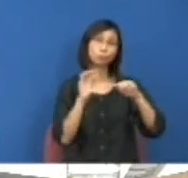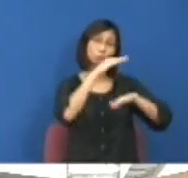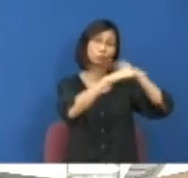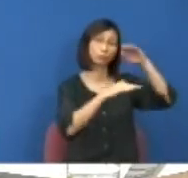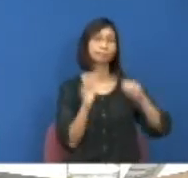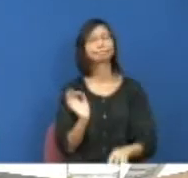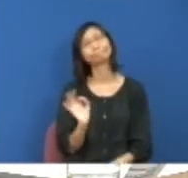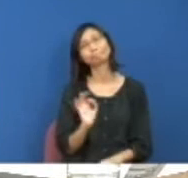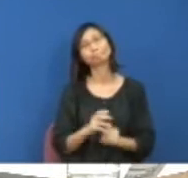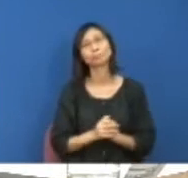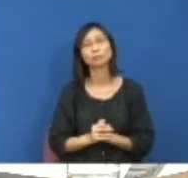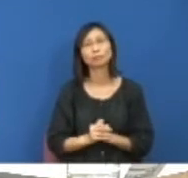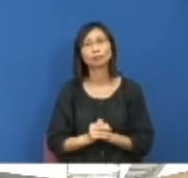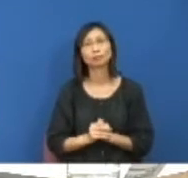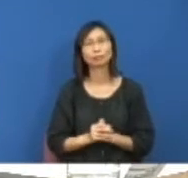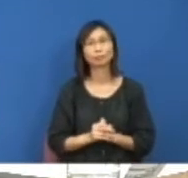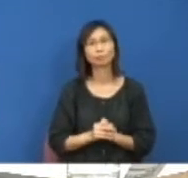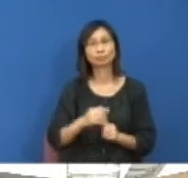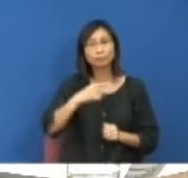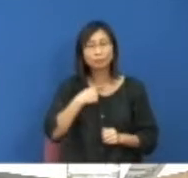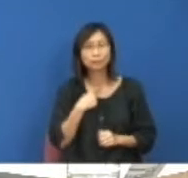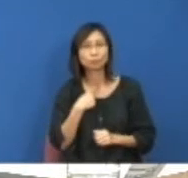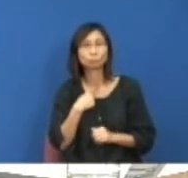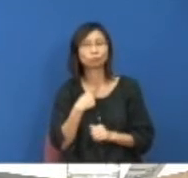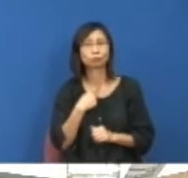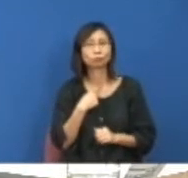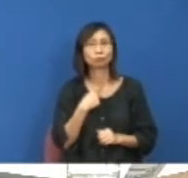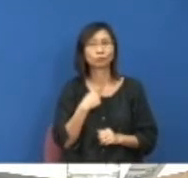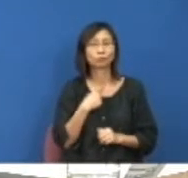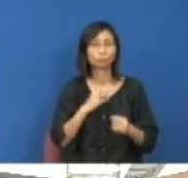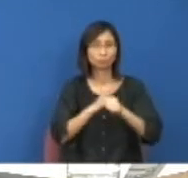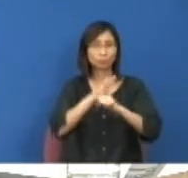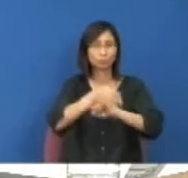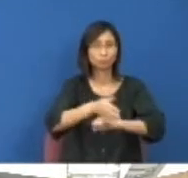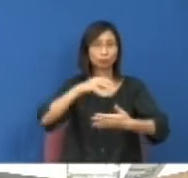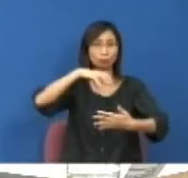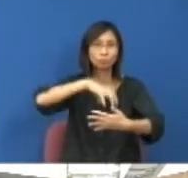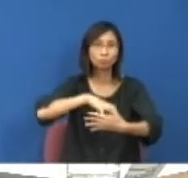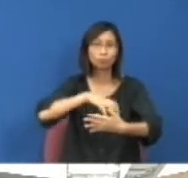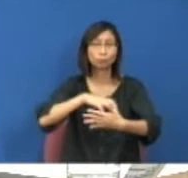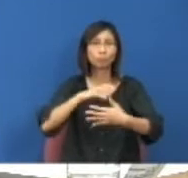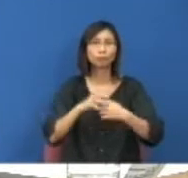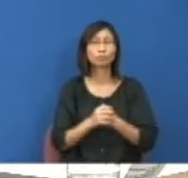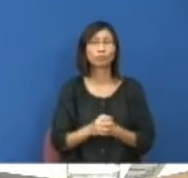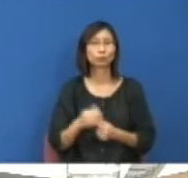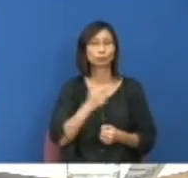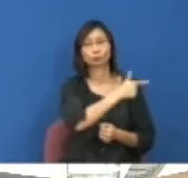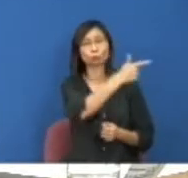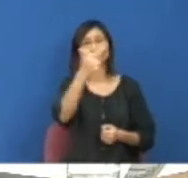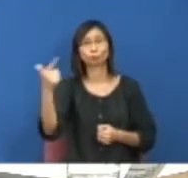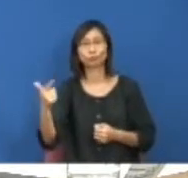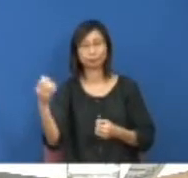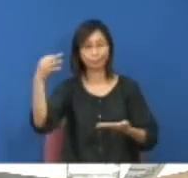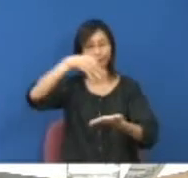一個徹底嘅革命，就係話佢係要呢個社會裏邊嘅大部分嘅成員咧去參